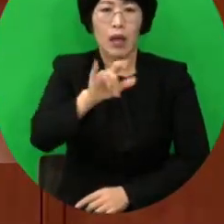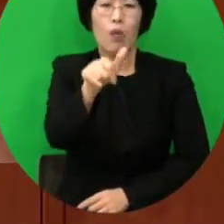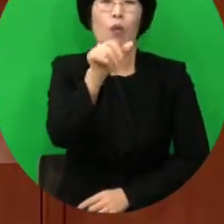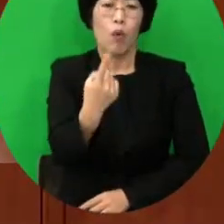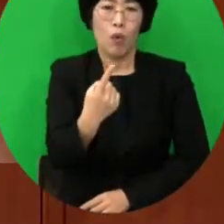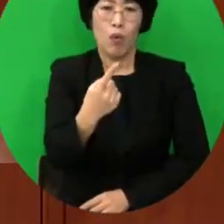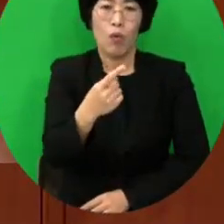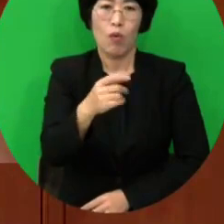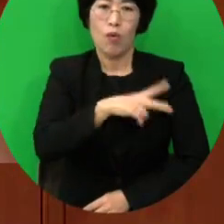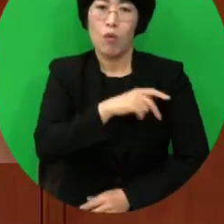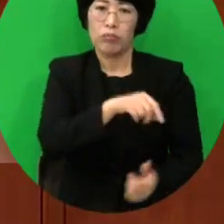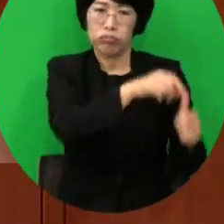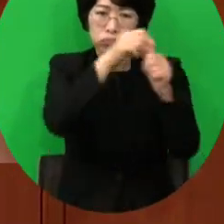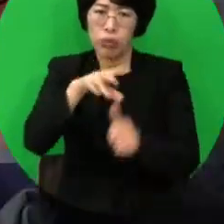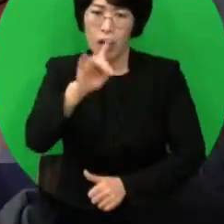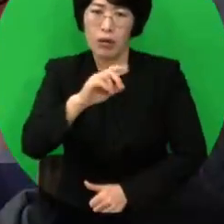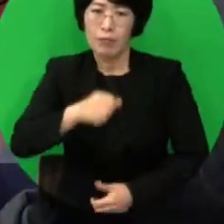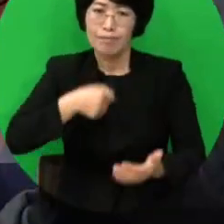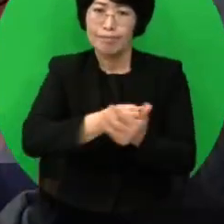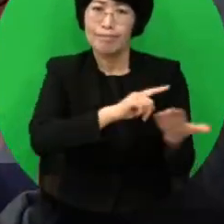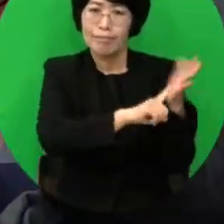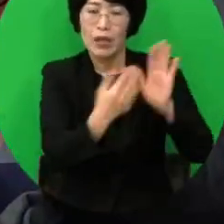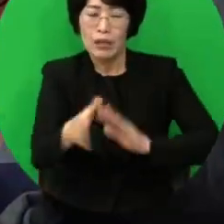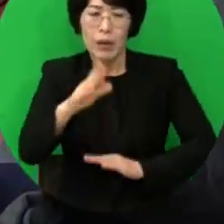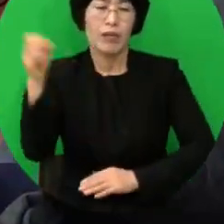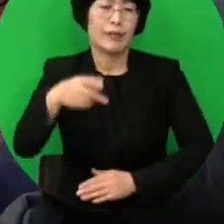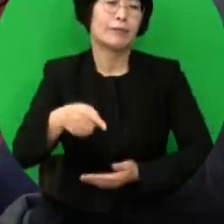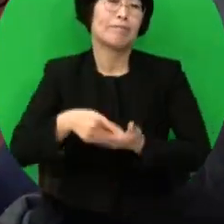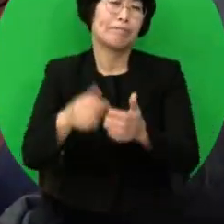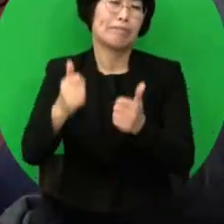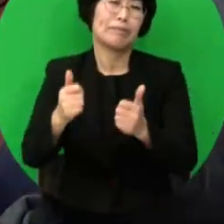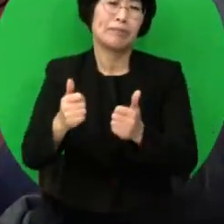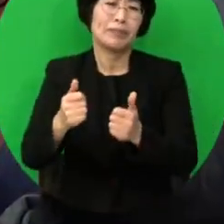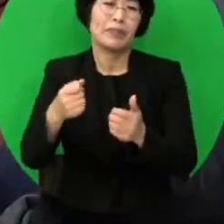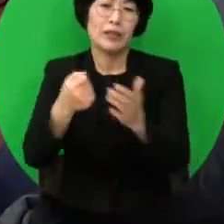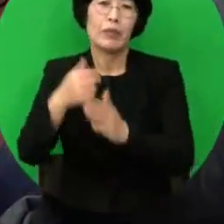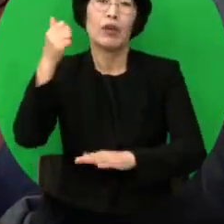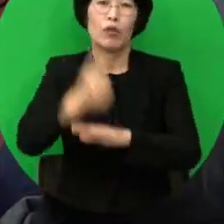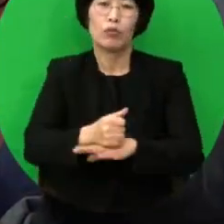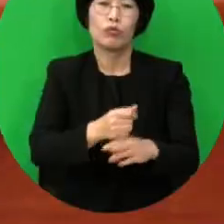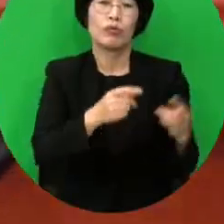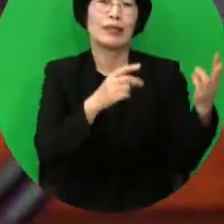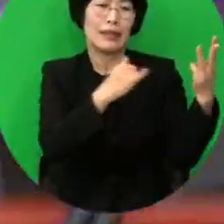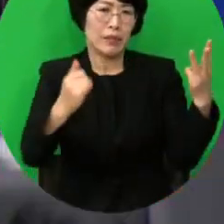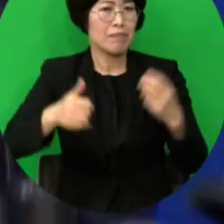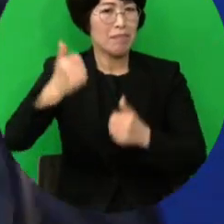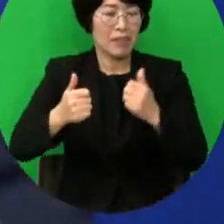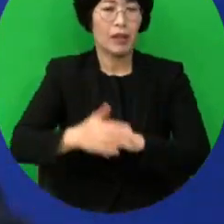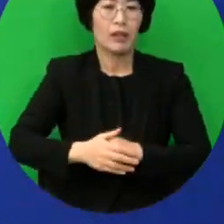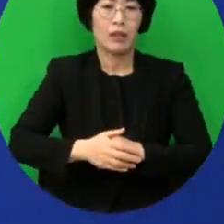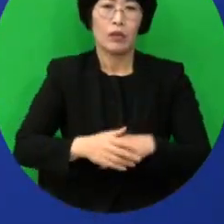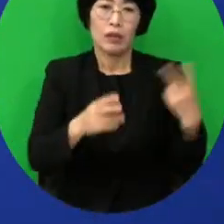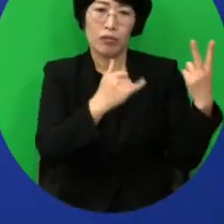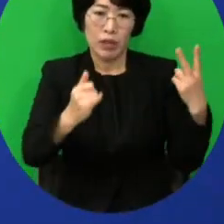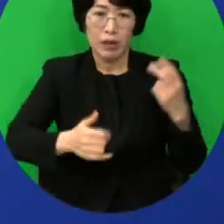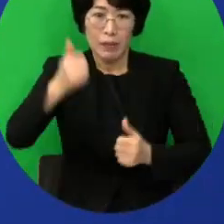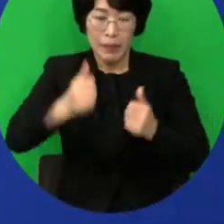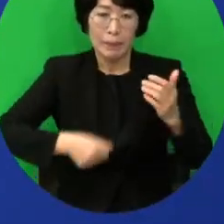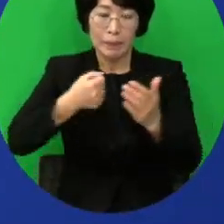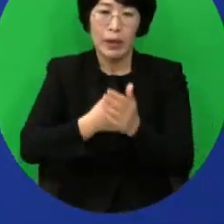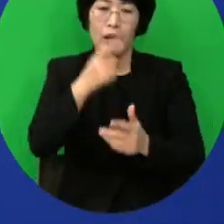발표됐지만 재심 신청이 인용되면서 3인 경선이 치러집니다. 2인 경선으로 발표된 목포 선거구도